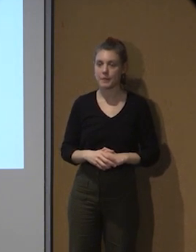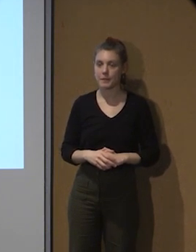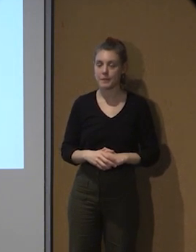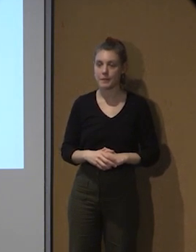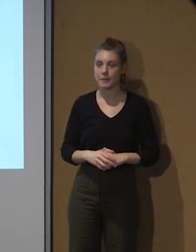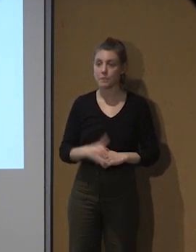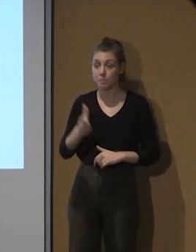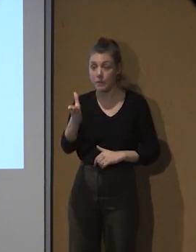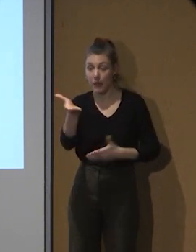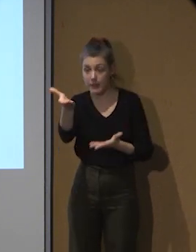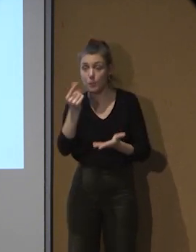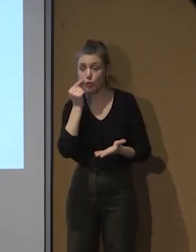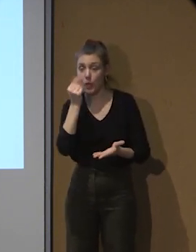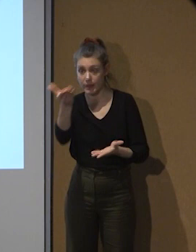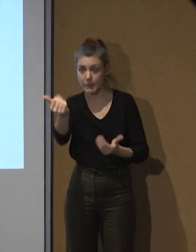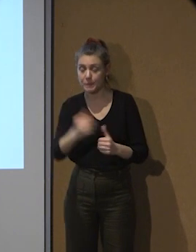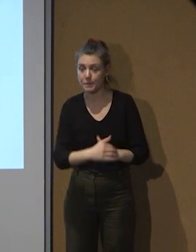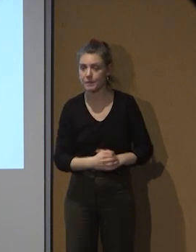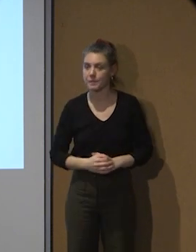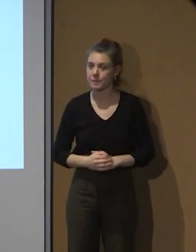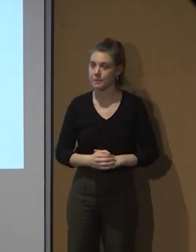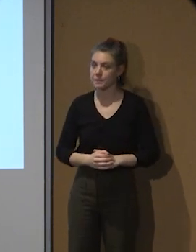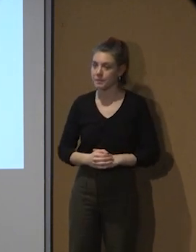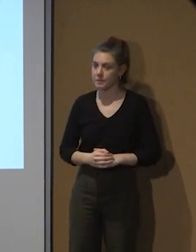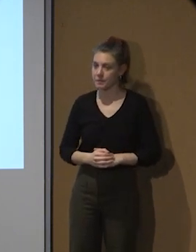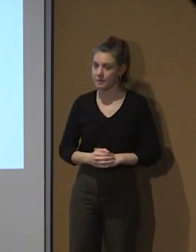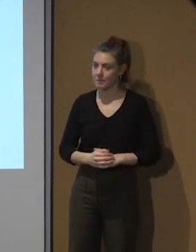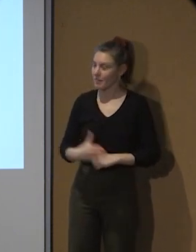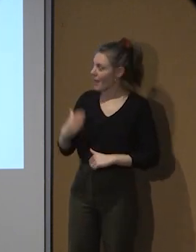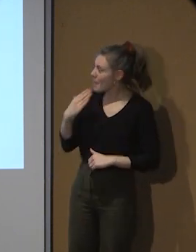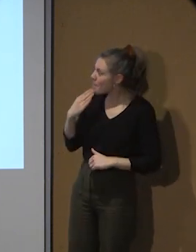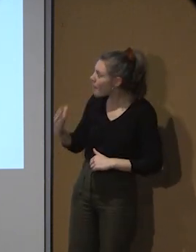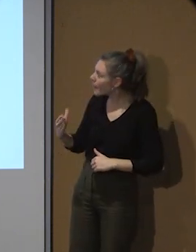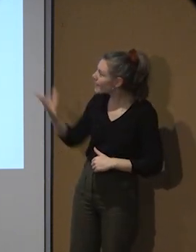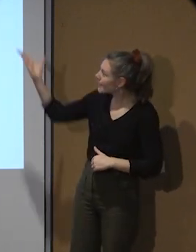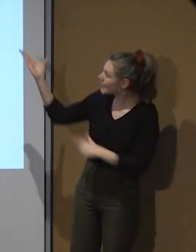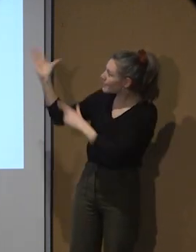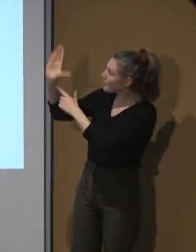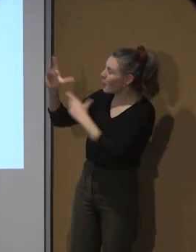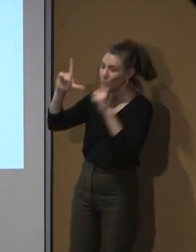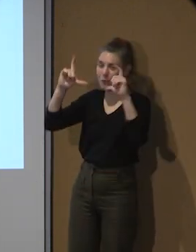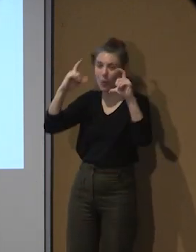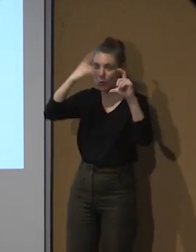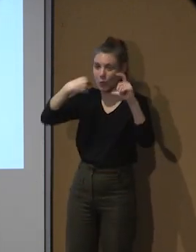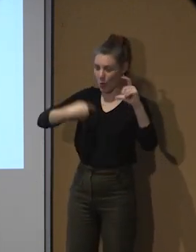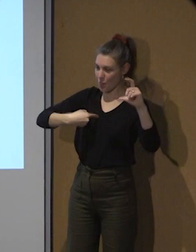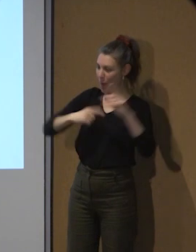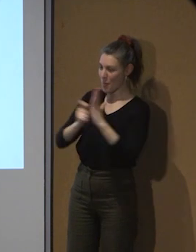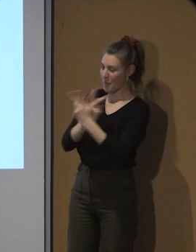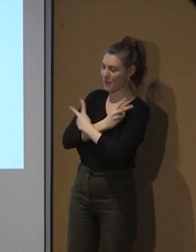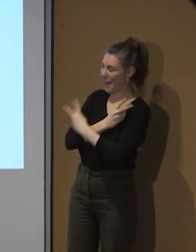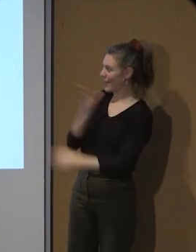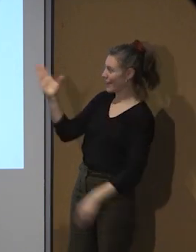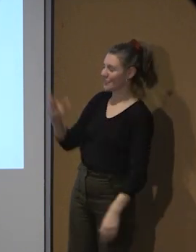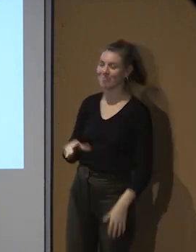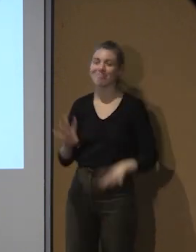Non, allez-y, monsieur. Tout d'abord, je vous remercie d'avoir mis une photo de moi en vacances. Merci de m'avoir habillé, c'est quand même plus sympa. En revanche, je voulais avoir votre avis en